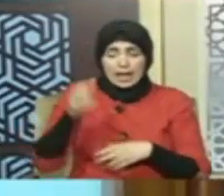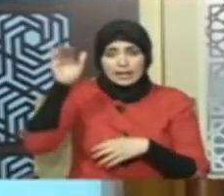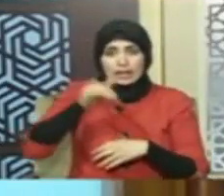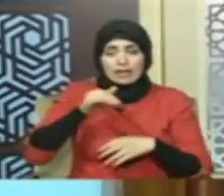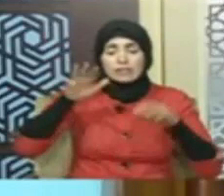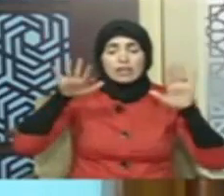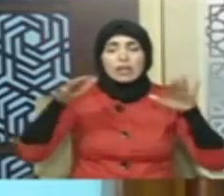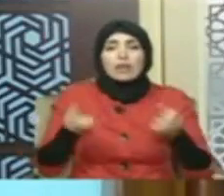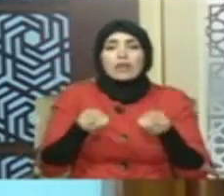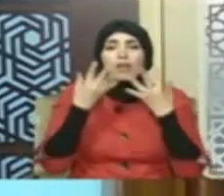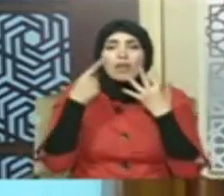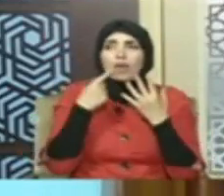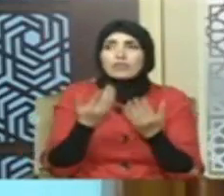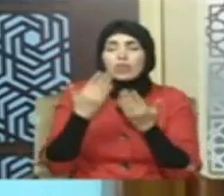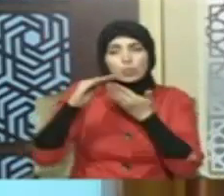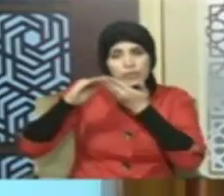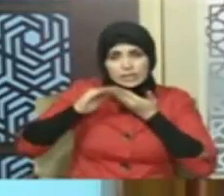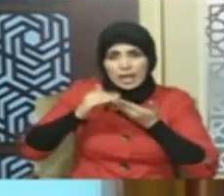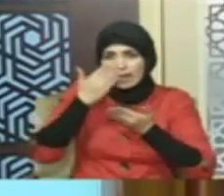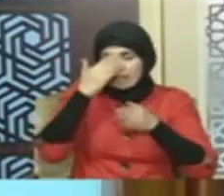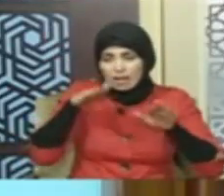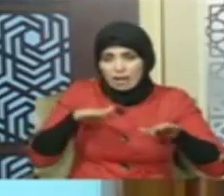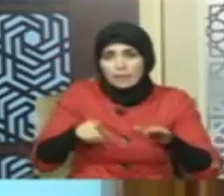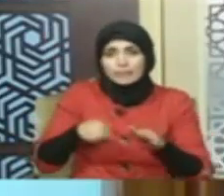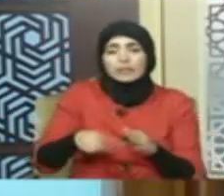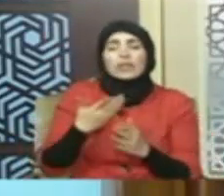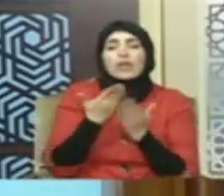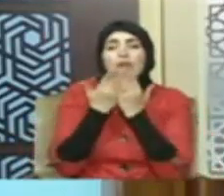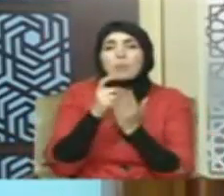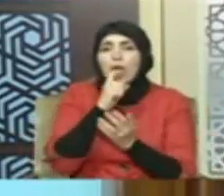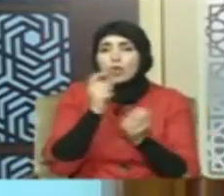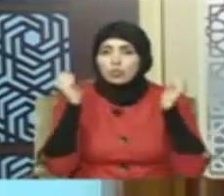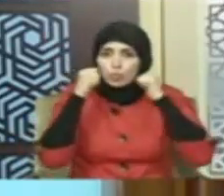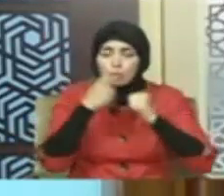أداء حقها. توبوا إلى الله واسألوه العفو والعافية.